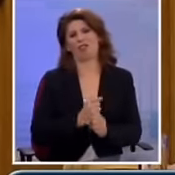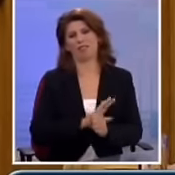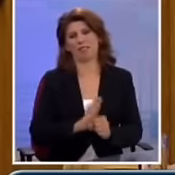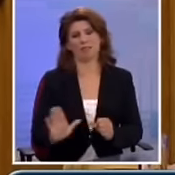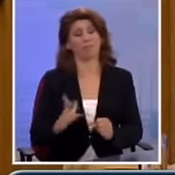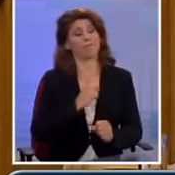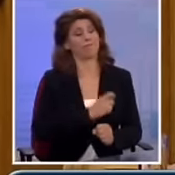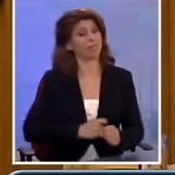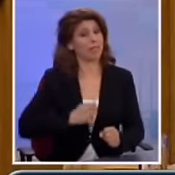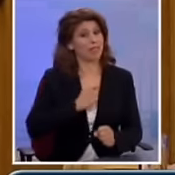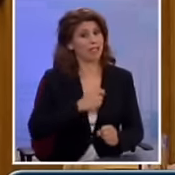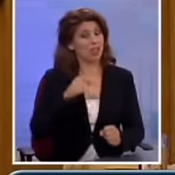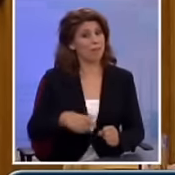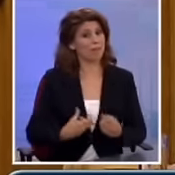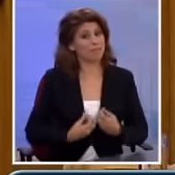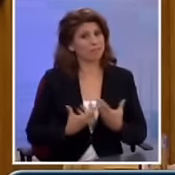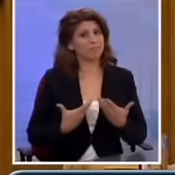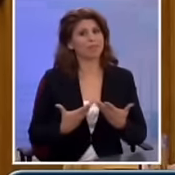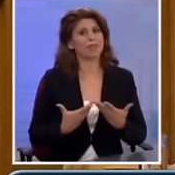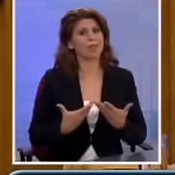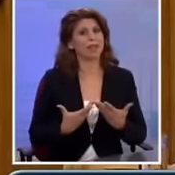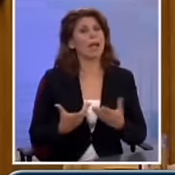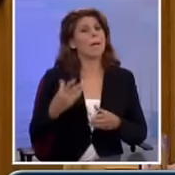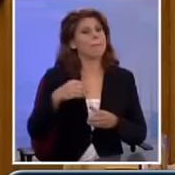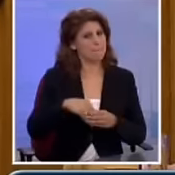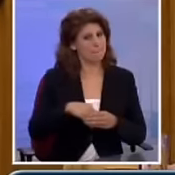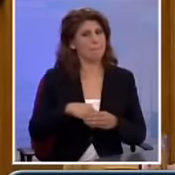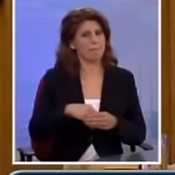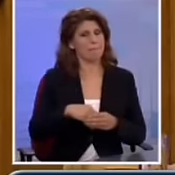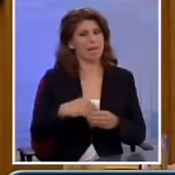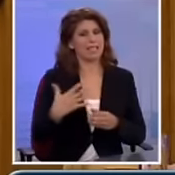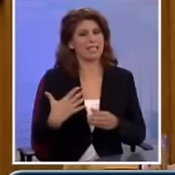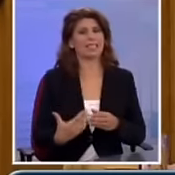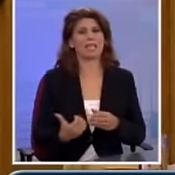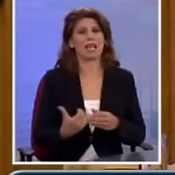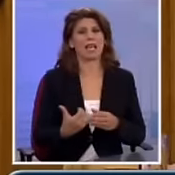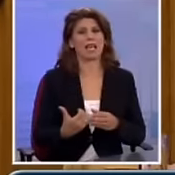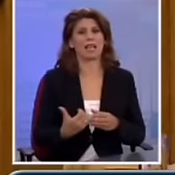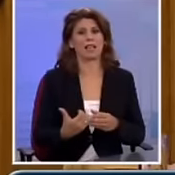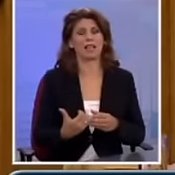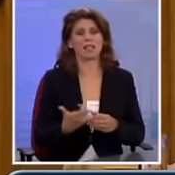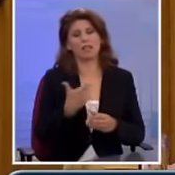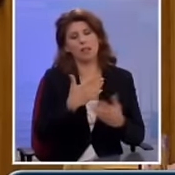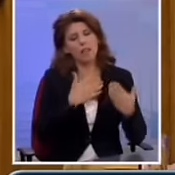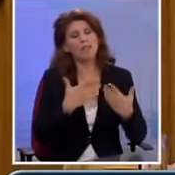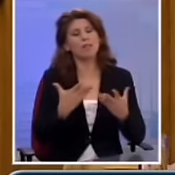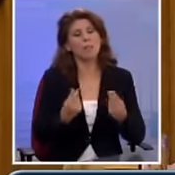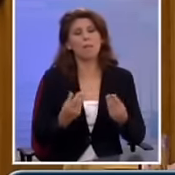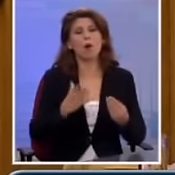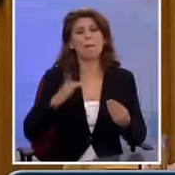και δυστυχώς από αυτή τη διάθεση εμφορείται μεγάλο μέρος των ηγετικών παραγόντων της Ευρωπαϊκής